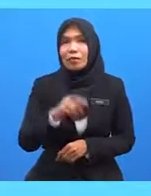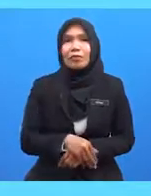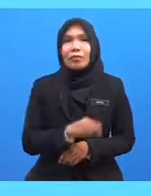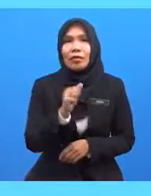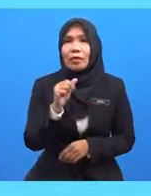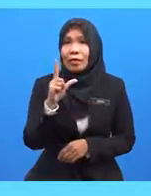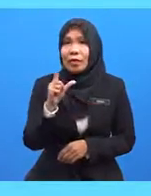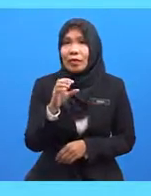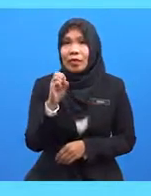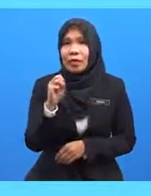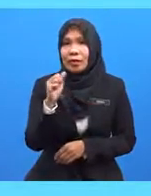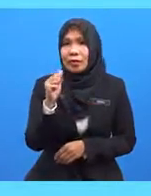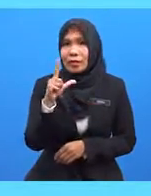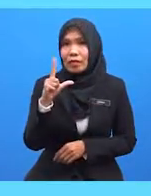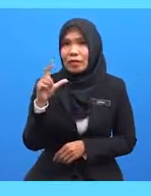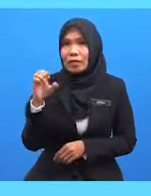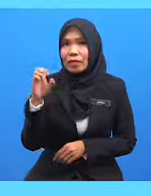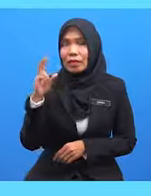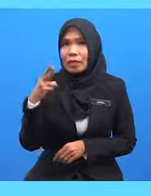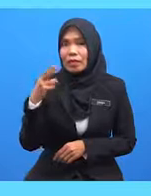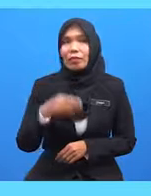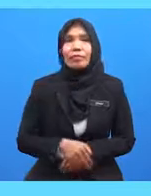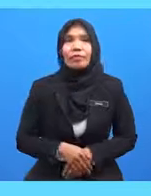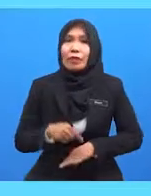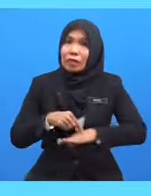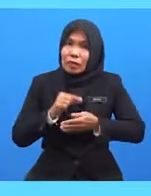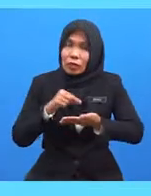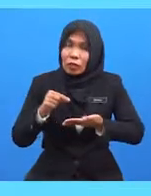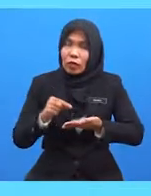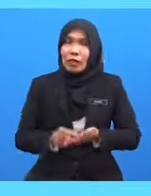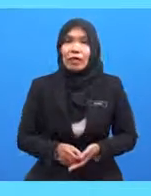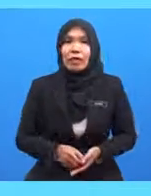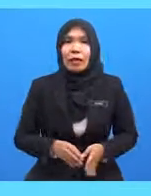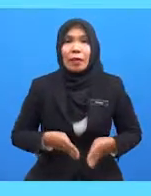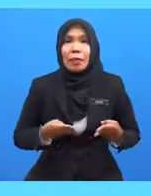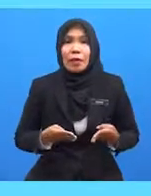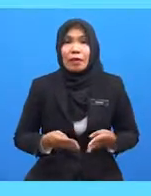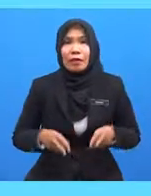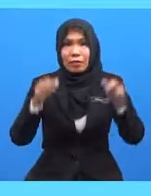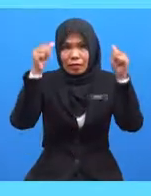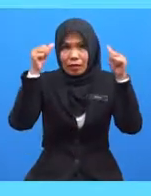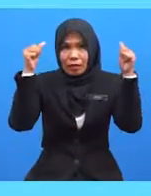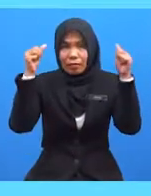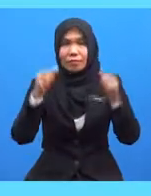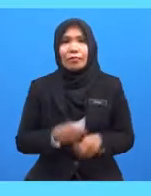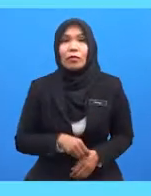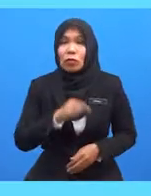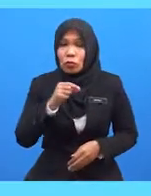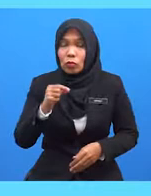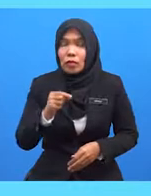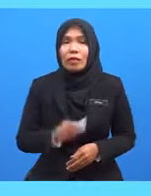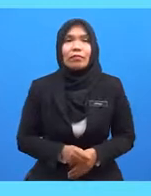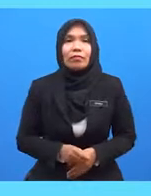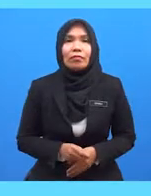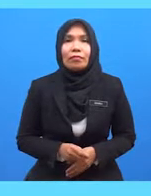dalam bahasa Arab dengan menggunakan kaligrafi Niski dari India. Ditemui